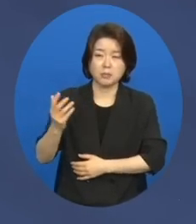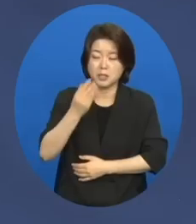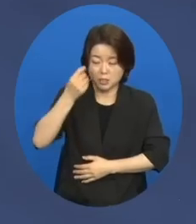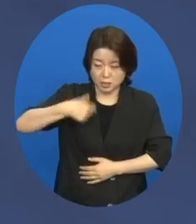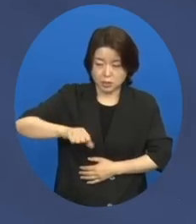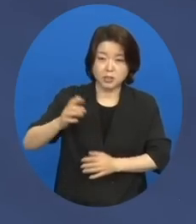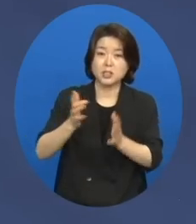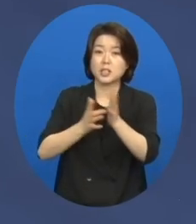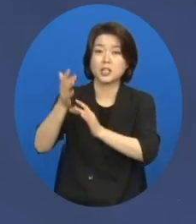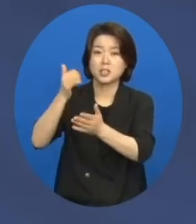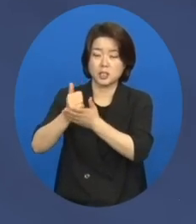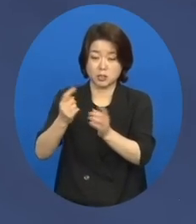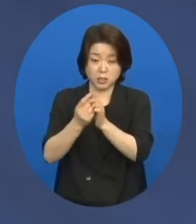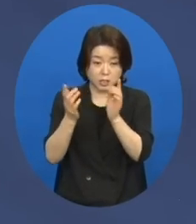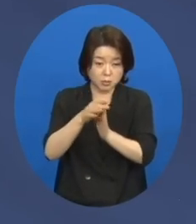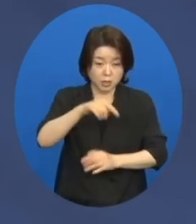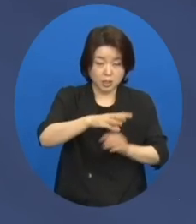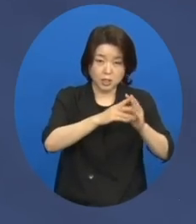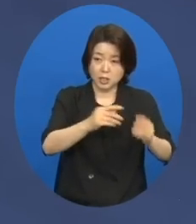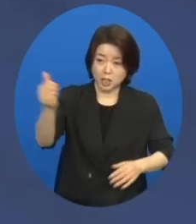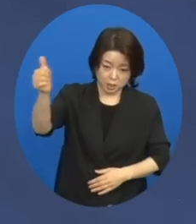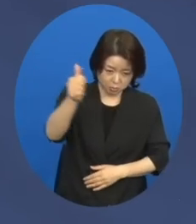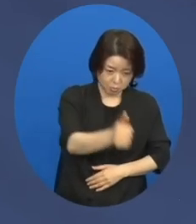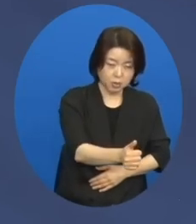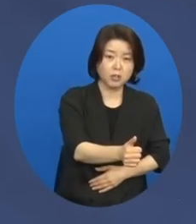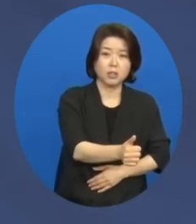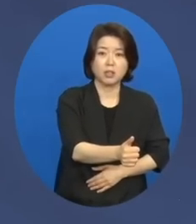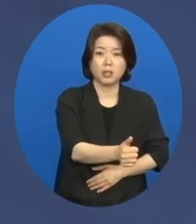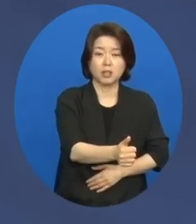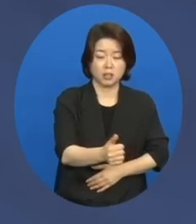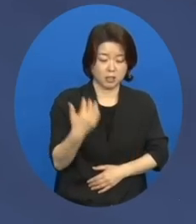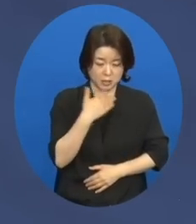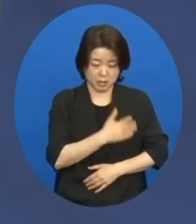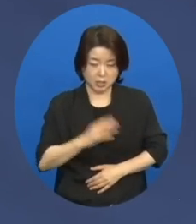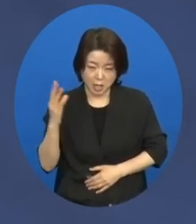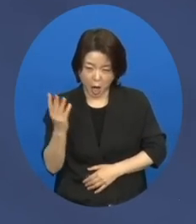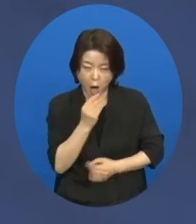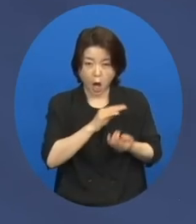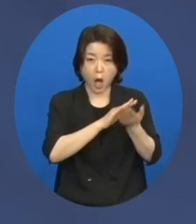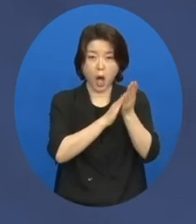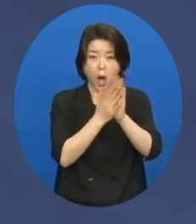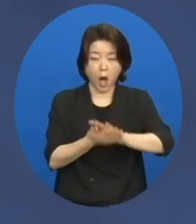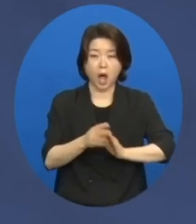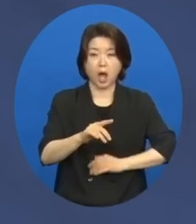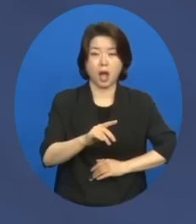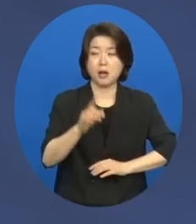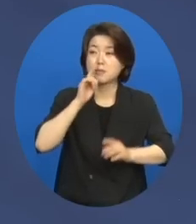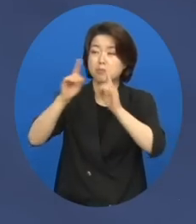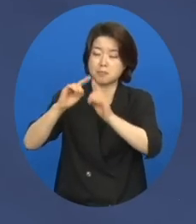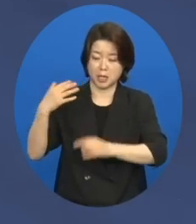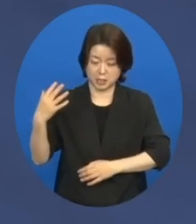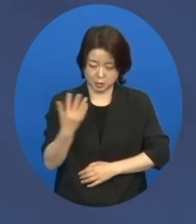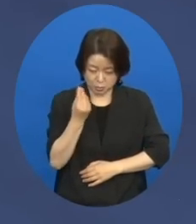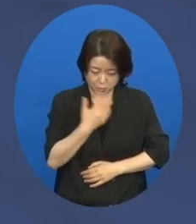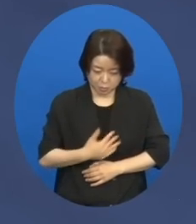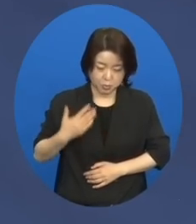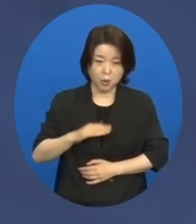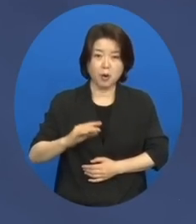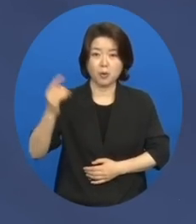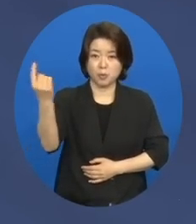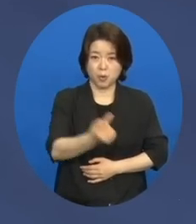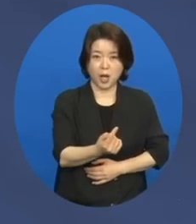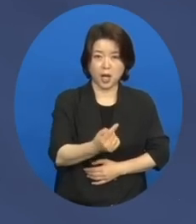예수님이 직접 이 땅에 인카네이션에서 성육신하셔서 말씀이 육신을 입고 오셔서